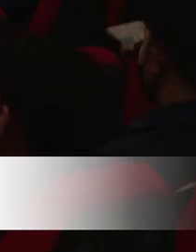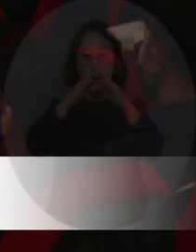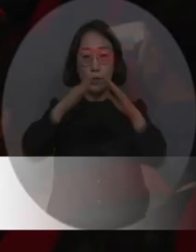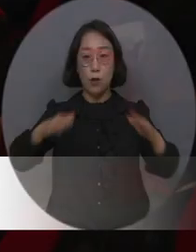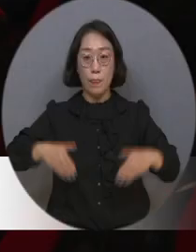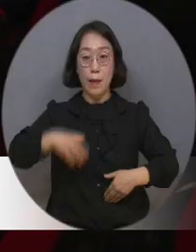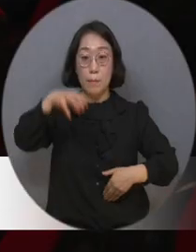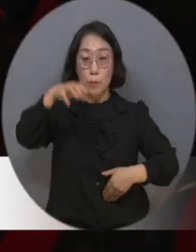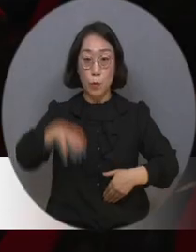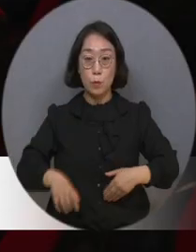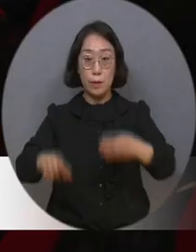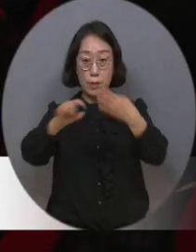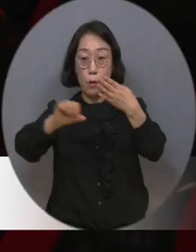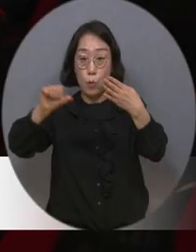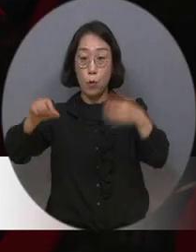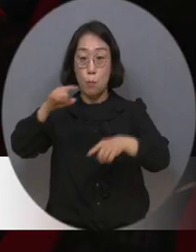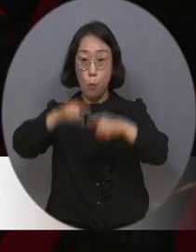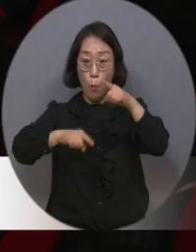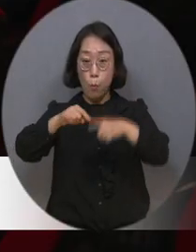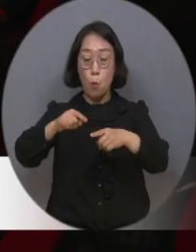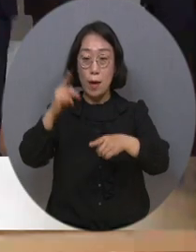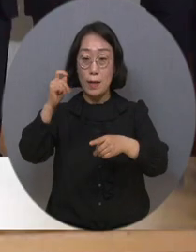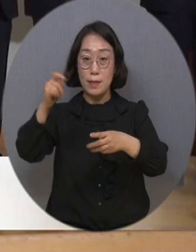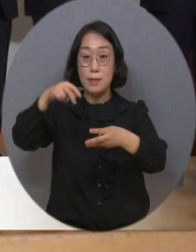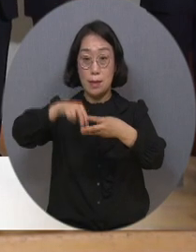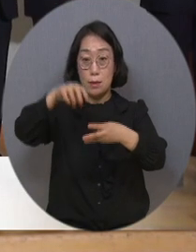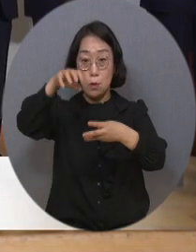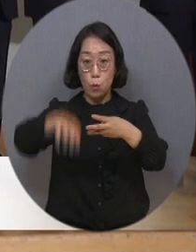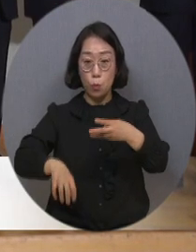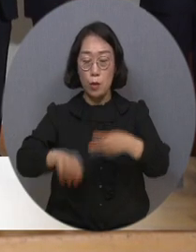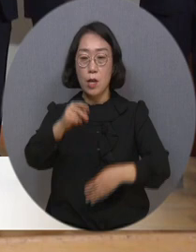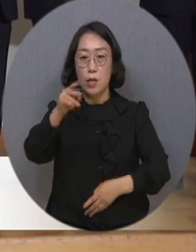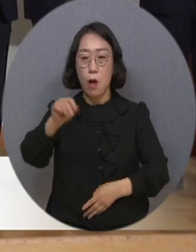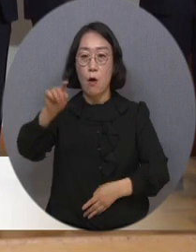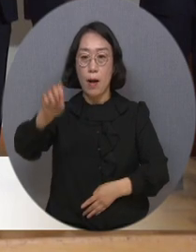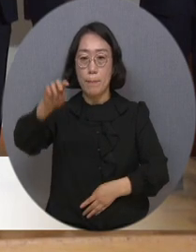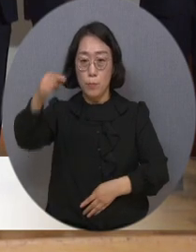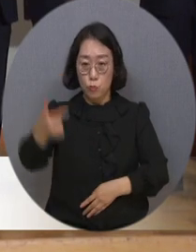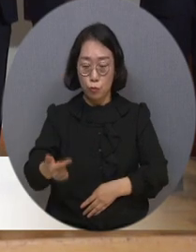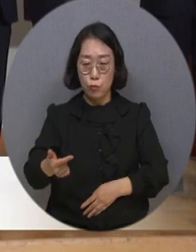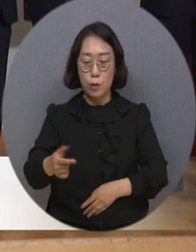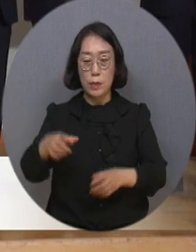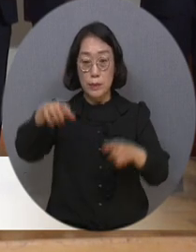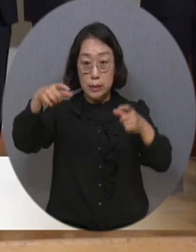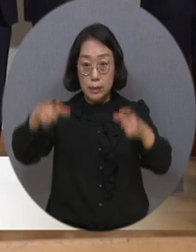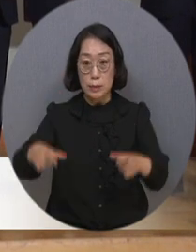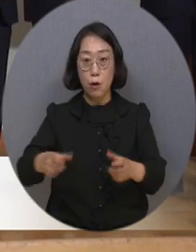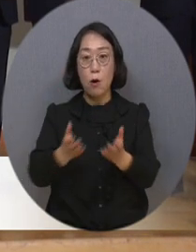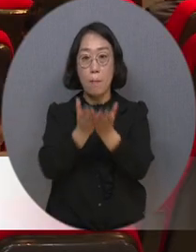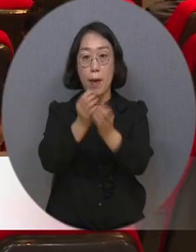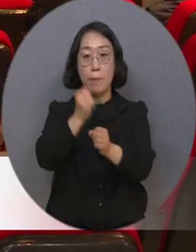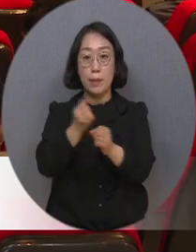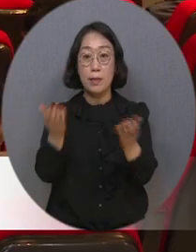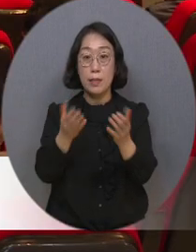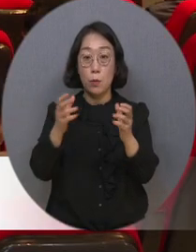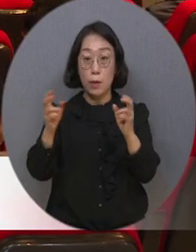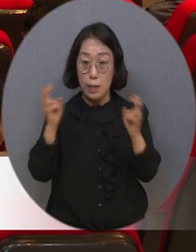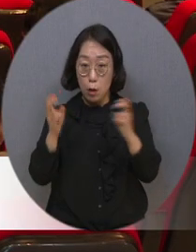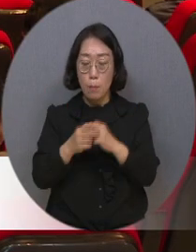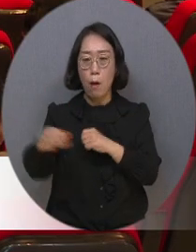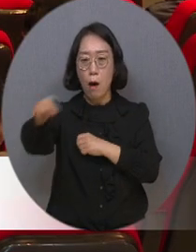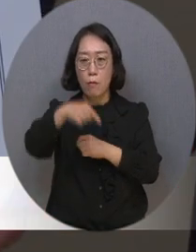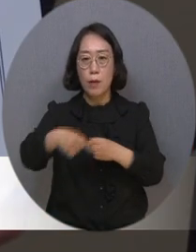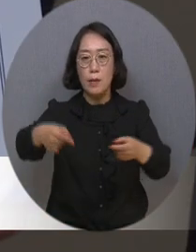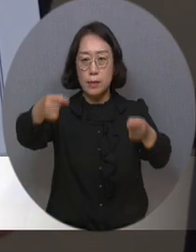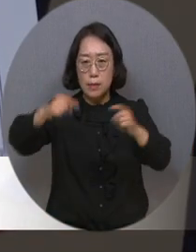전남도는 지난 5일 목포 KT 센터에서 목포시와 영암군 지역조선사 유관기관 등 100여명이